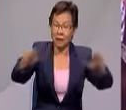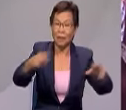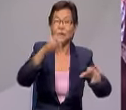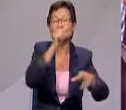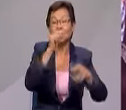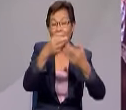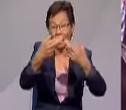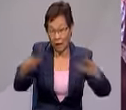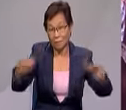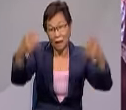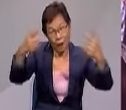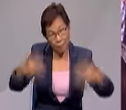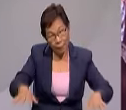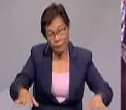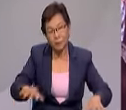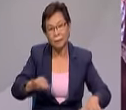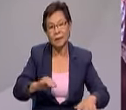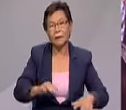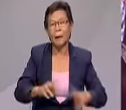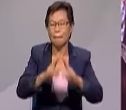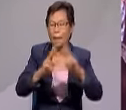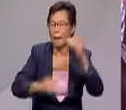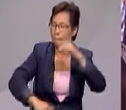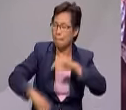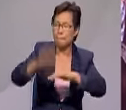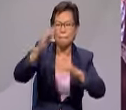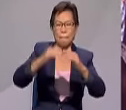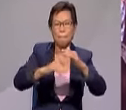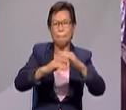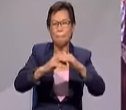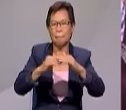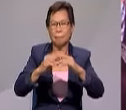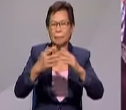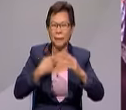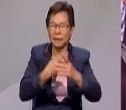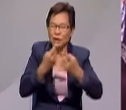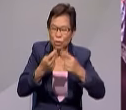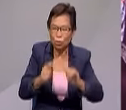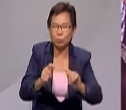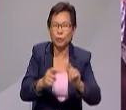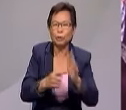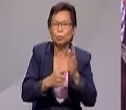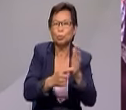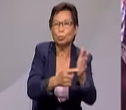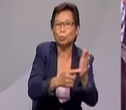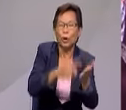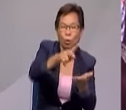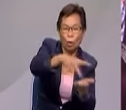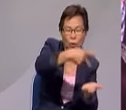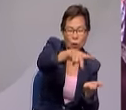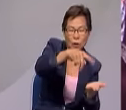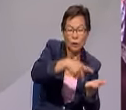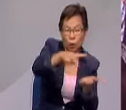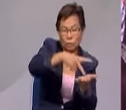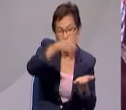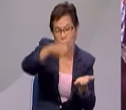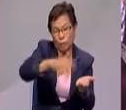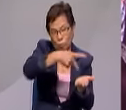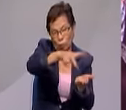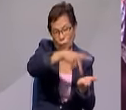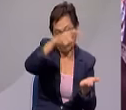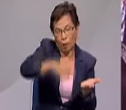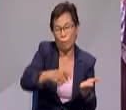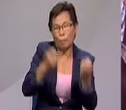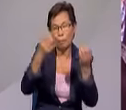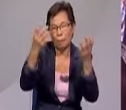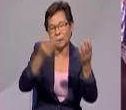ni, paling maksimum paling minimum pun kita akan cuba adakan showcase lah, sebab konsert ni memerlukan